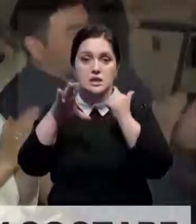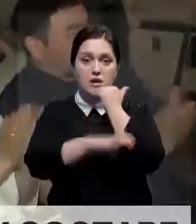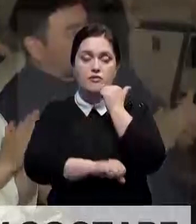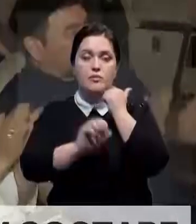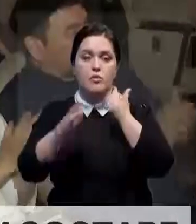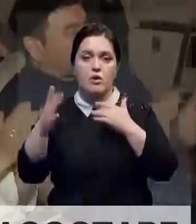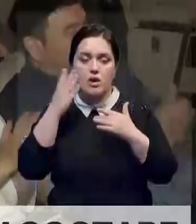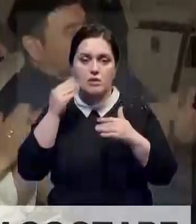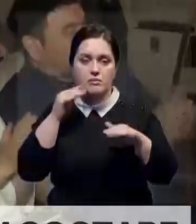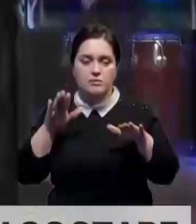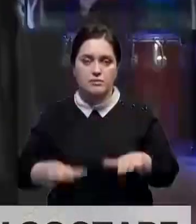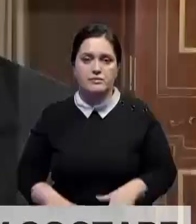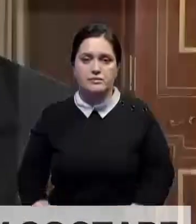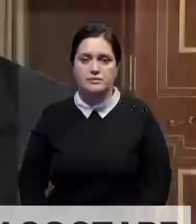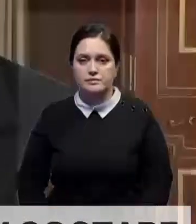большой концерт в Алматы.